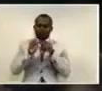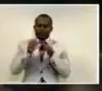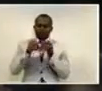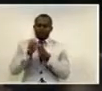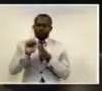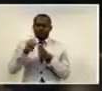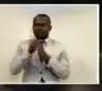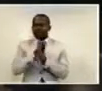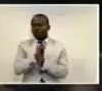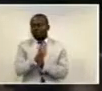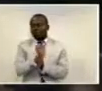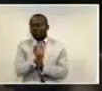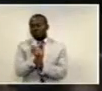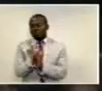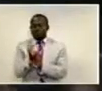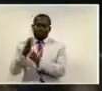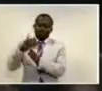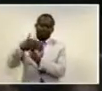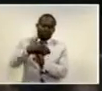abantu